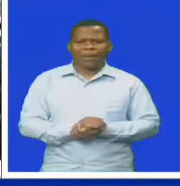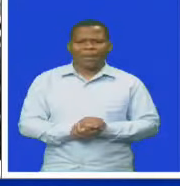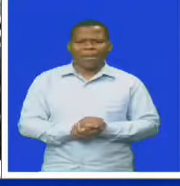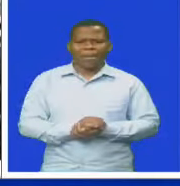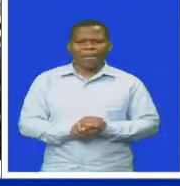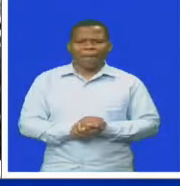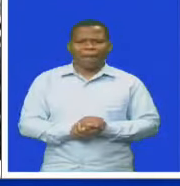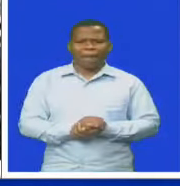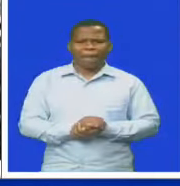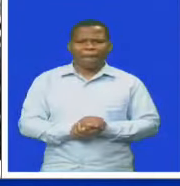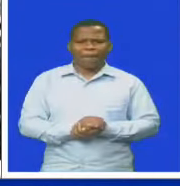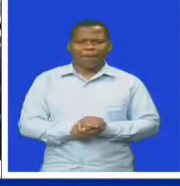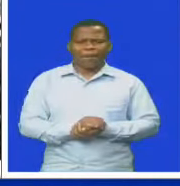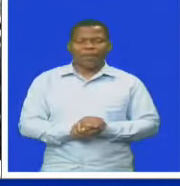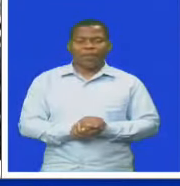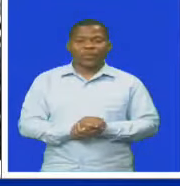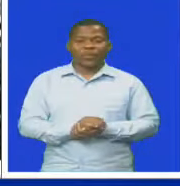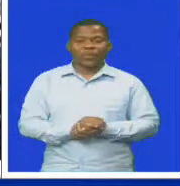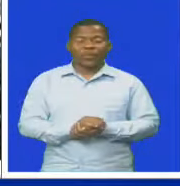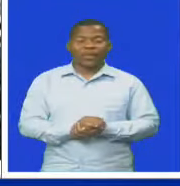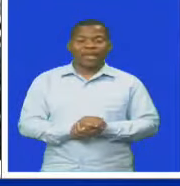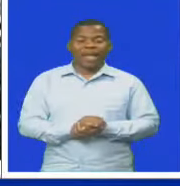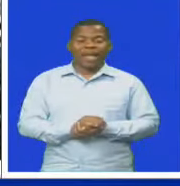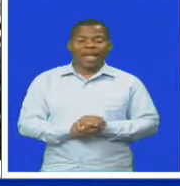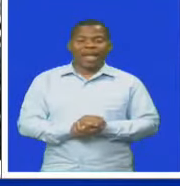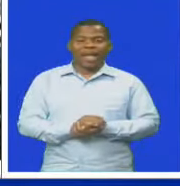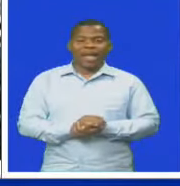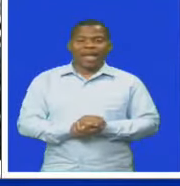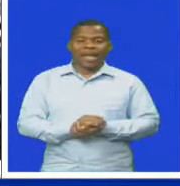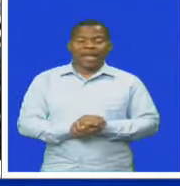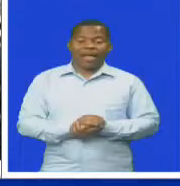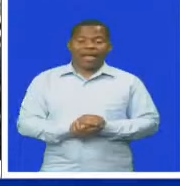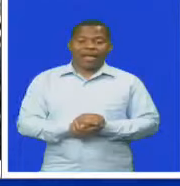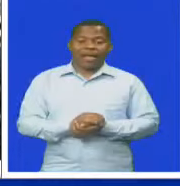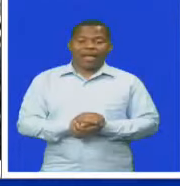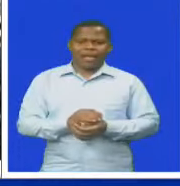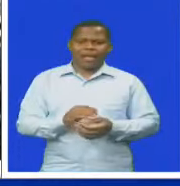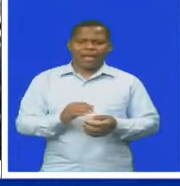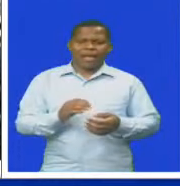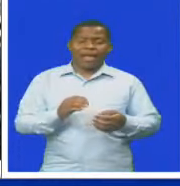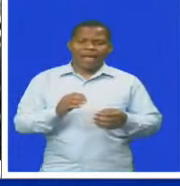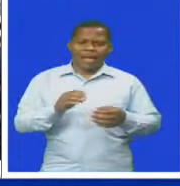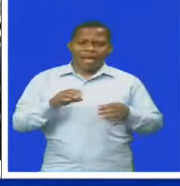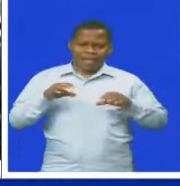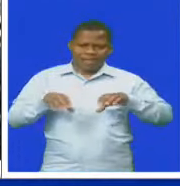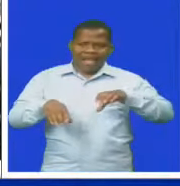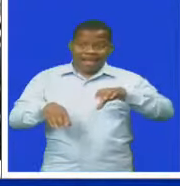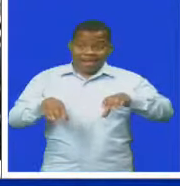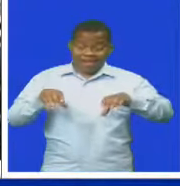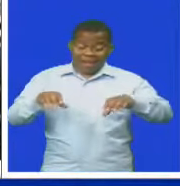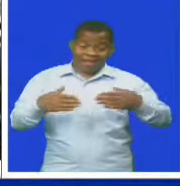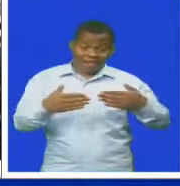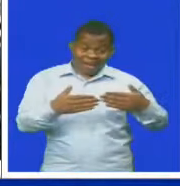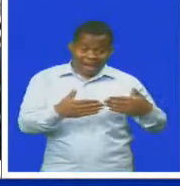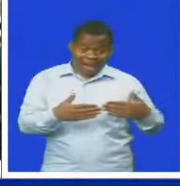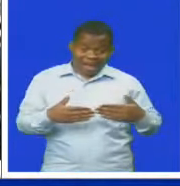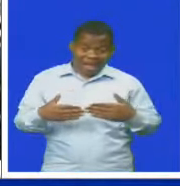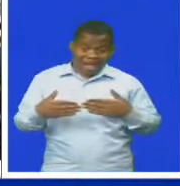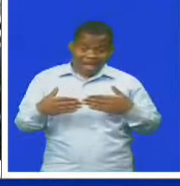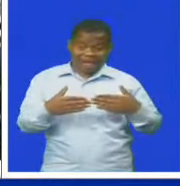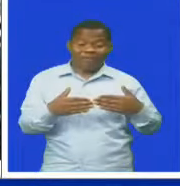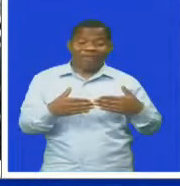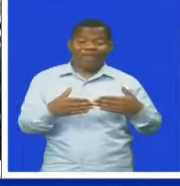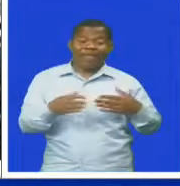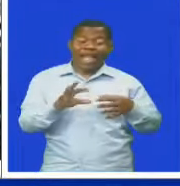Lapha bukele inhlala kahle etilwane kuleli Eswatini Animal Welfare sebakhuthathe bafuyi betinja ukuthi abatinakekele kulesikhathi lapho